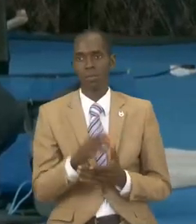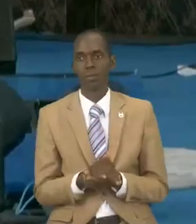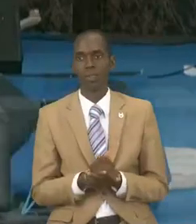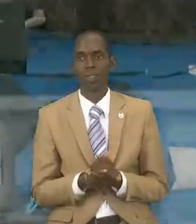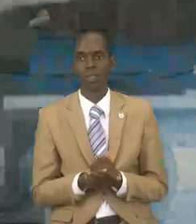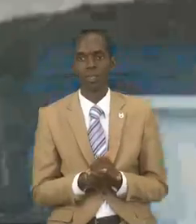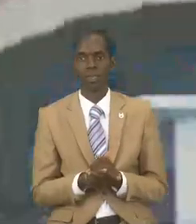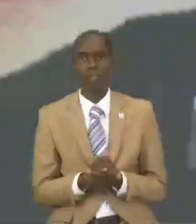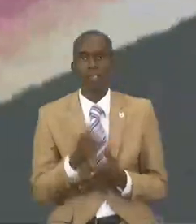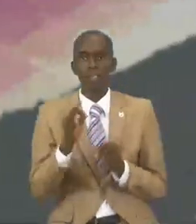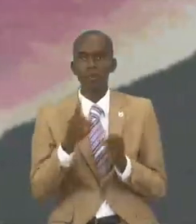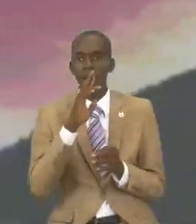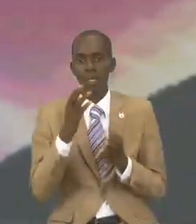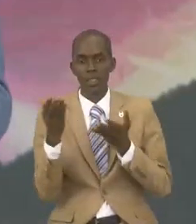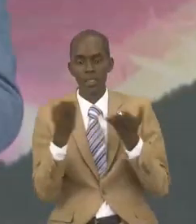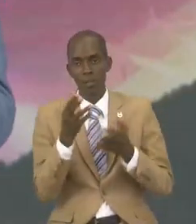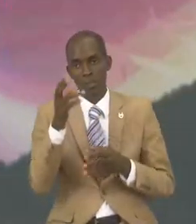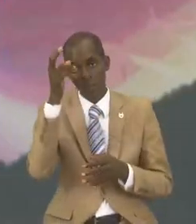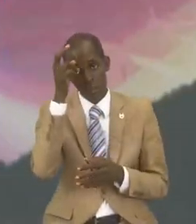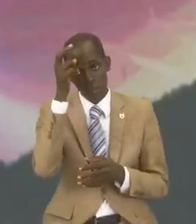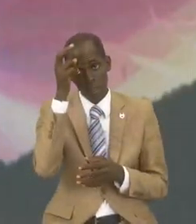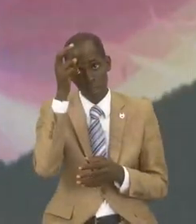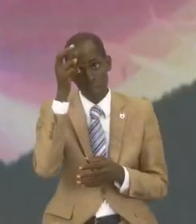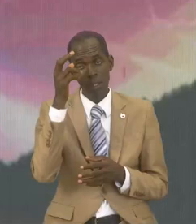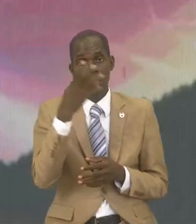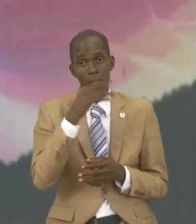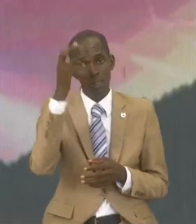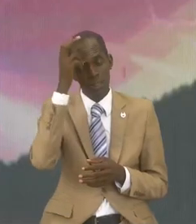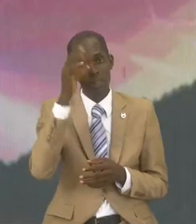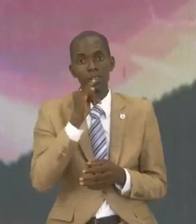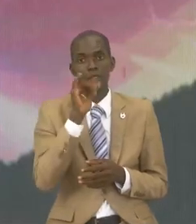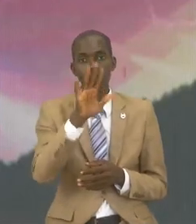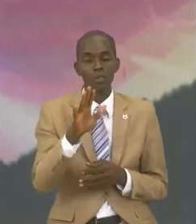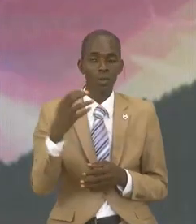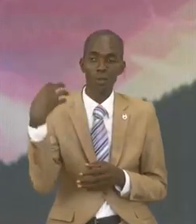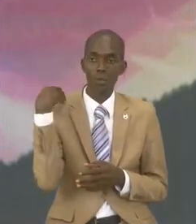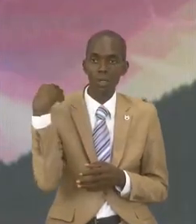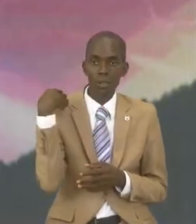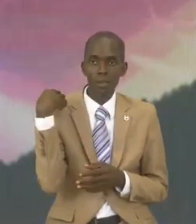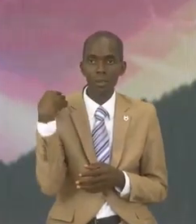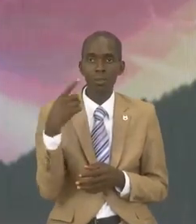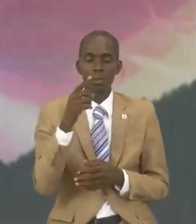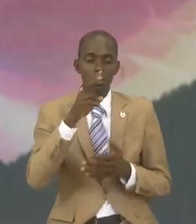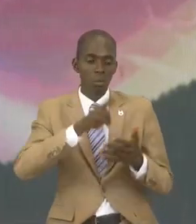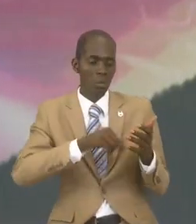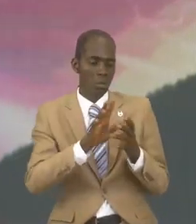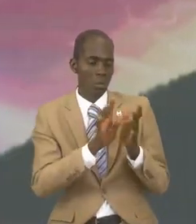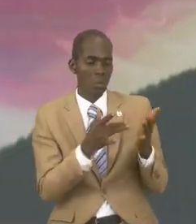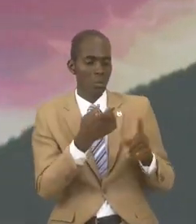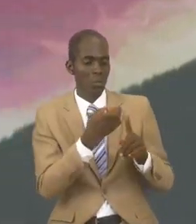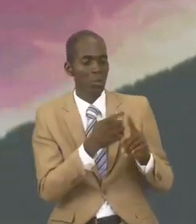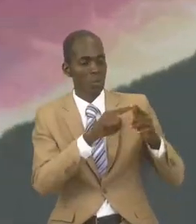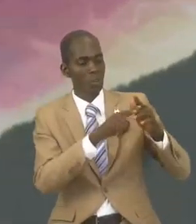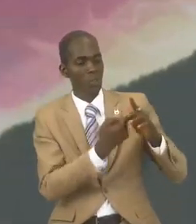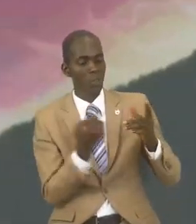Et devinez, et si vous servez Satan, si tu sers Satan, Satan est ton maître. Tu lis la Bible de page à